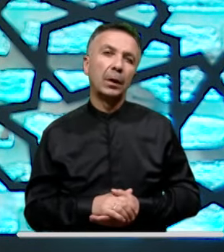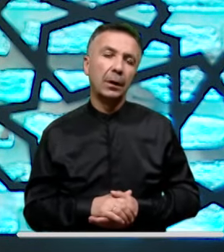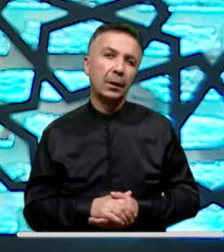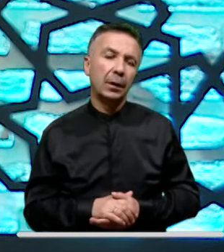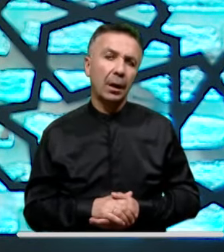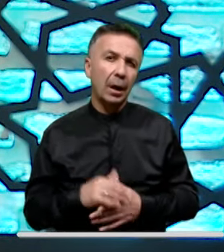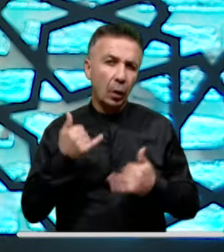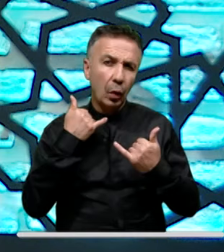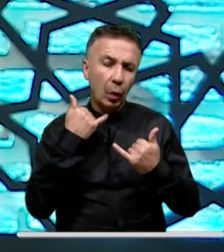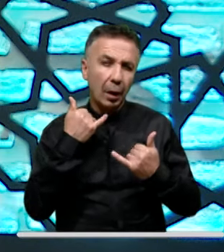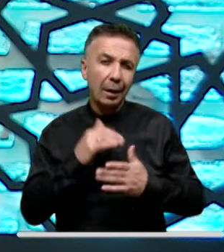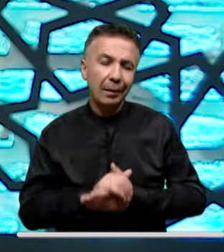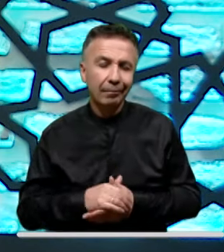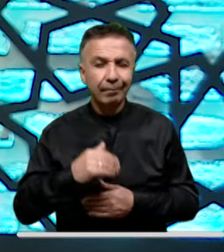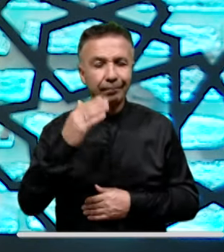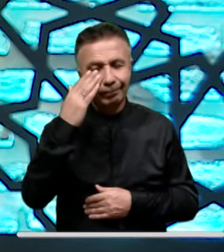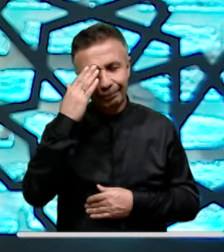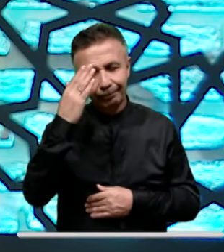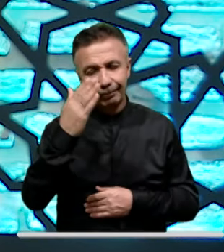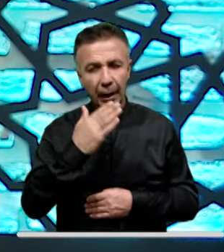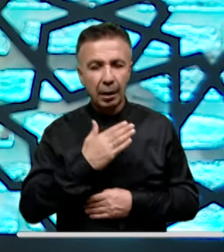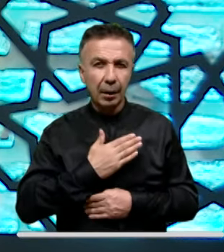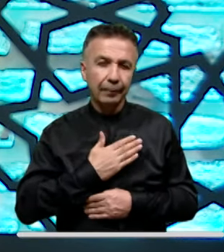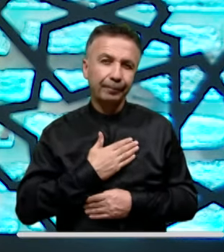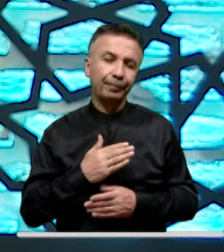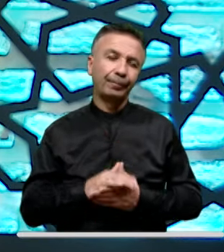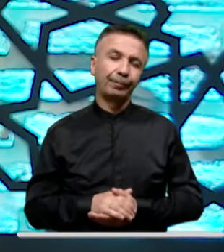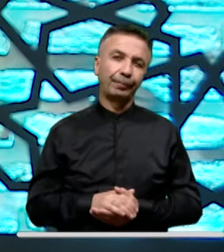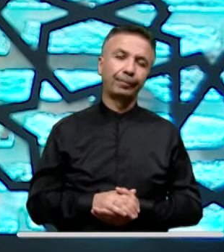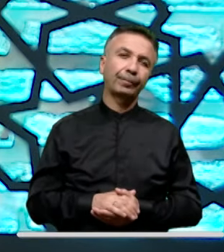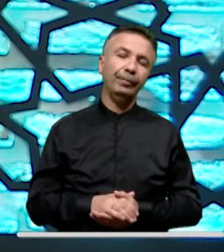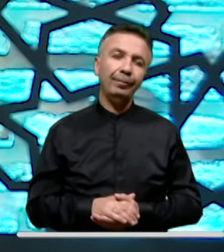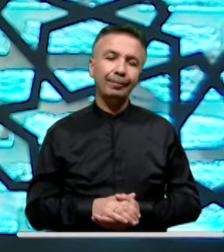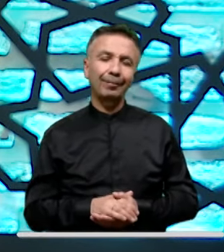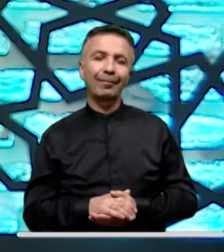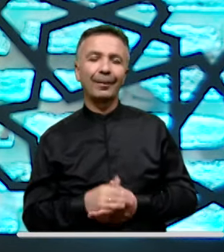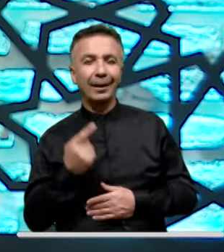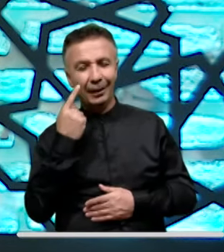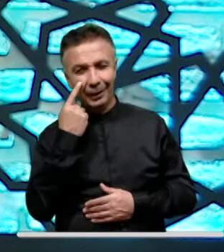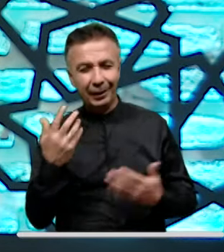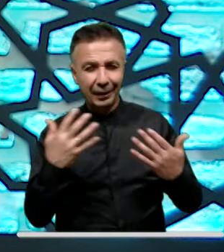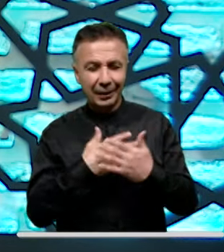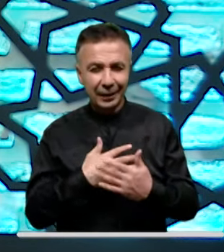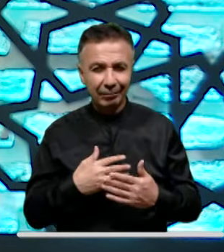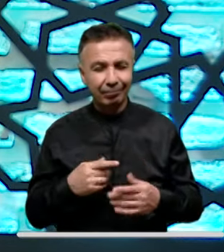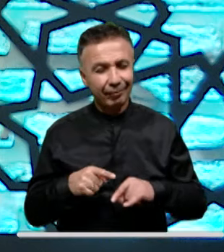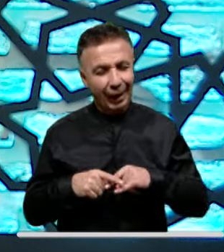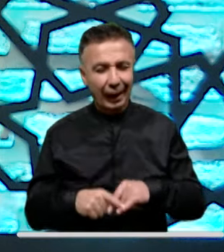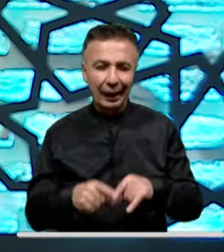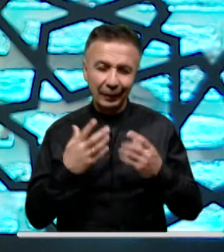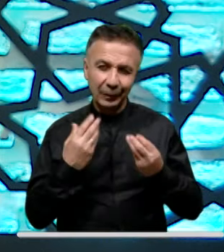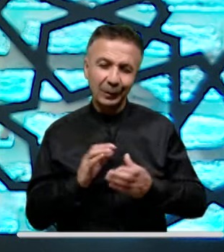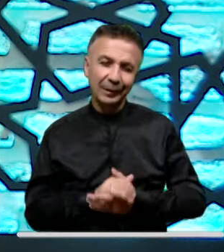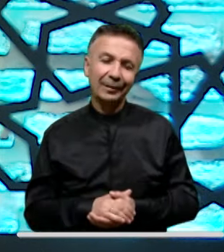Alo. Selamun aleyküm. Aleyküm selam. Beklettik sizi diyorum, hakkınızı helal edin. Hayırlı akşamlar, helal olsun sevgili hocam. Hayırlı akşamlar.